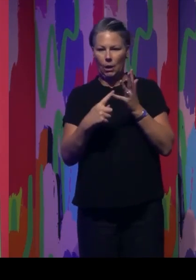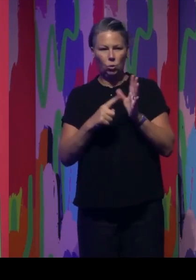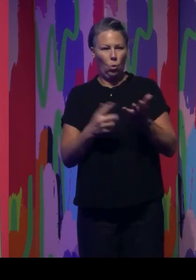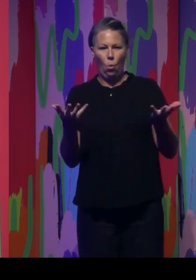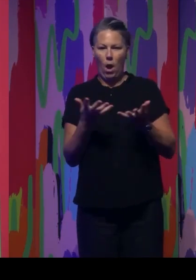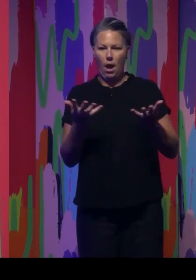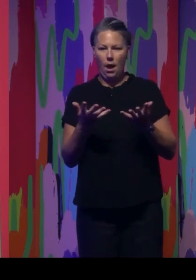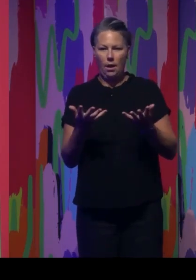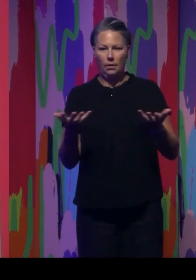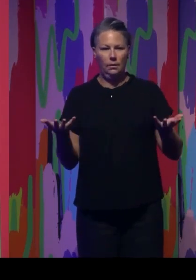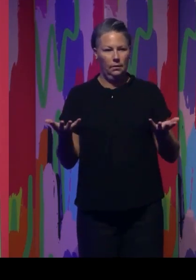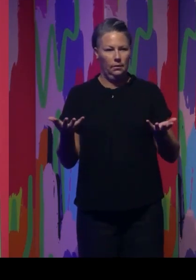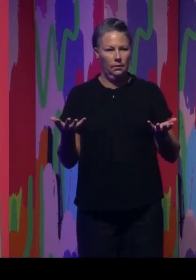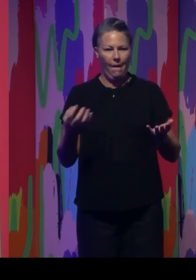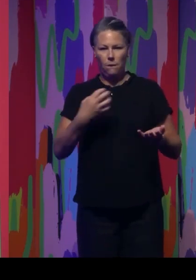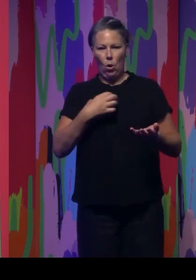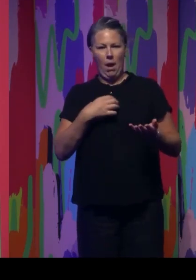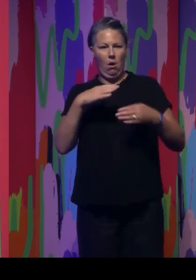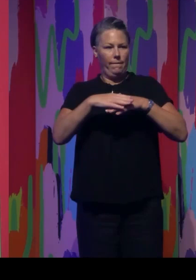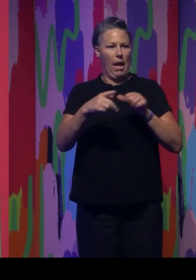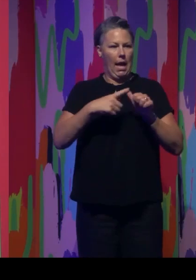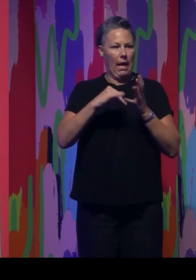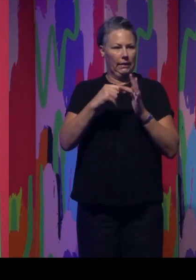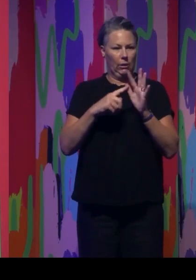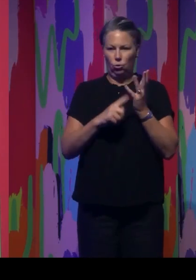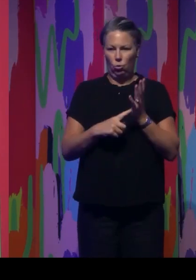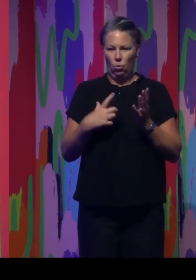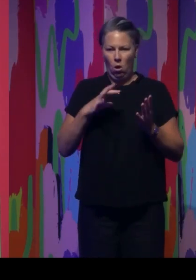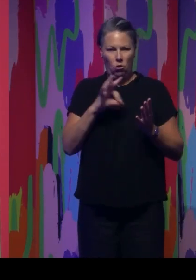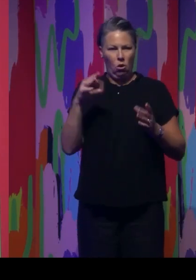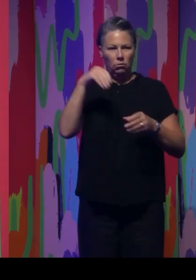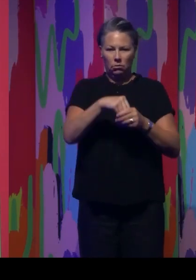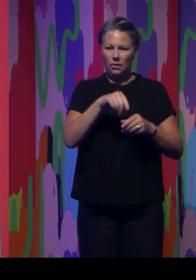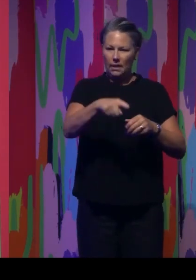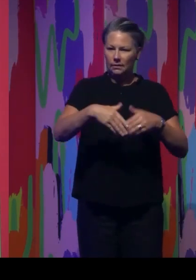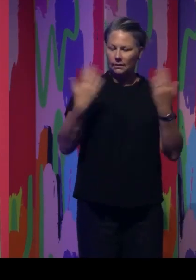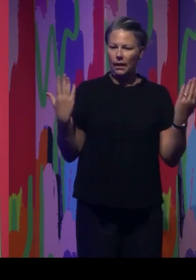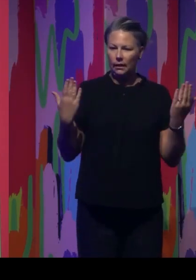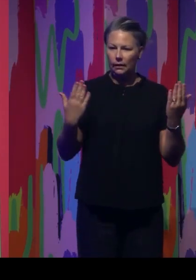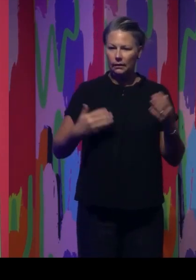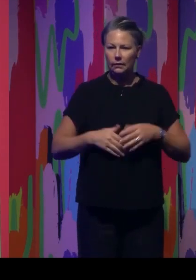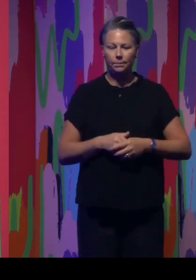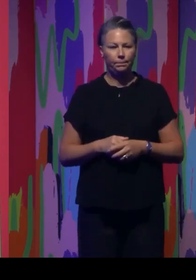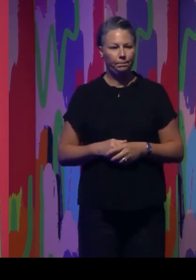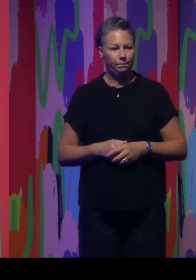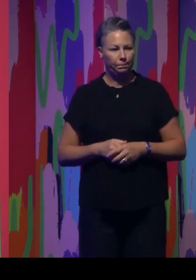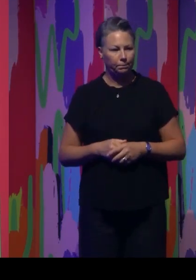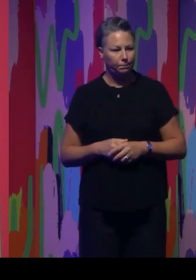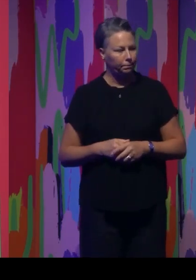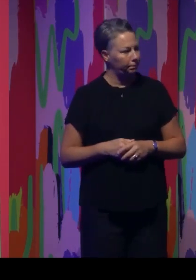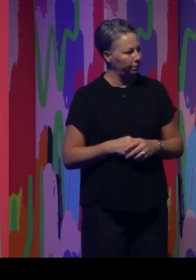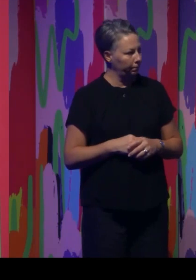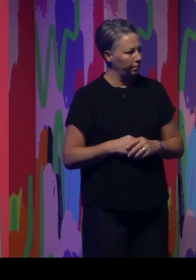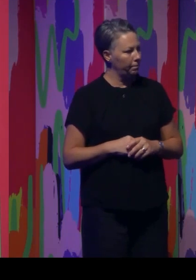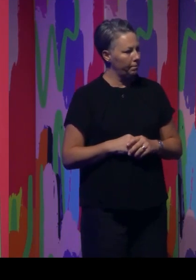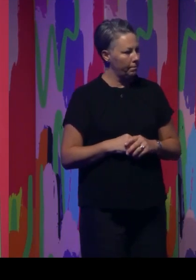movement. এবং আমরা একটা লম্বা সময় ধরে এটার জন্য তাদের সাথে আয়োজকদের কাছে আমরা এটার